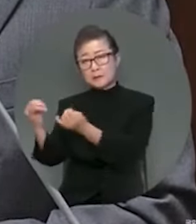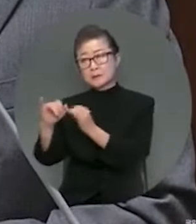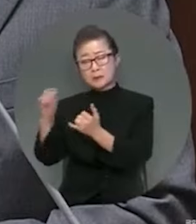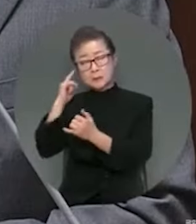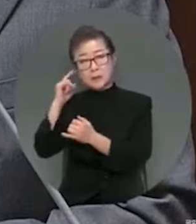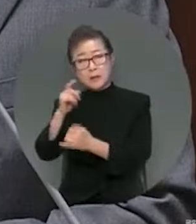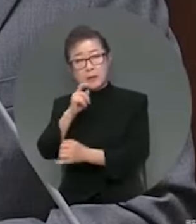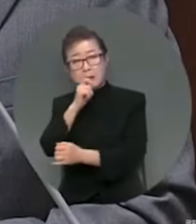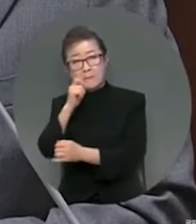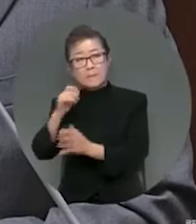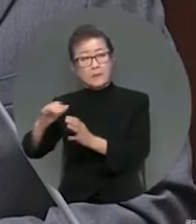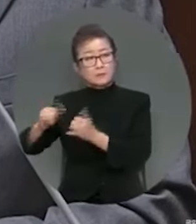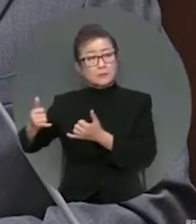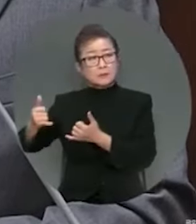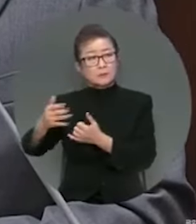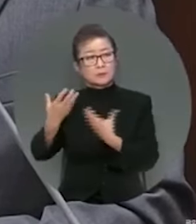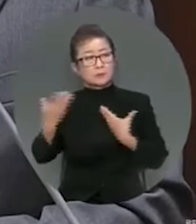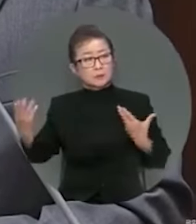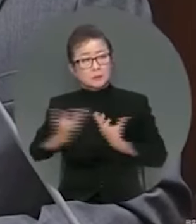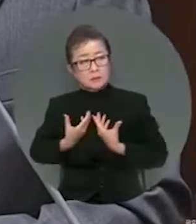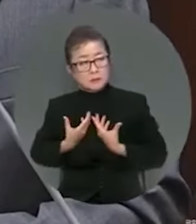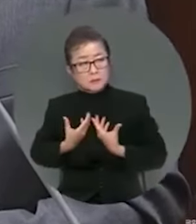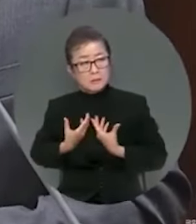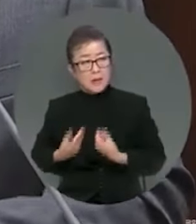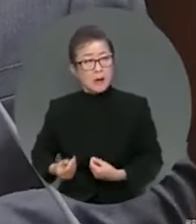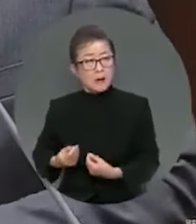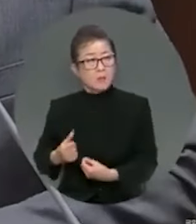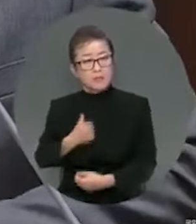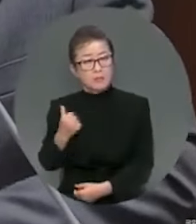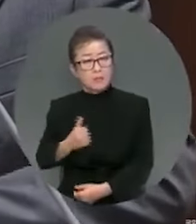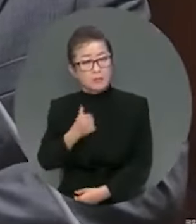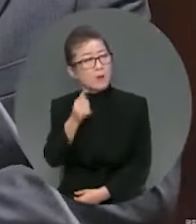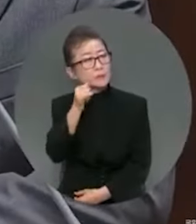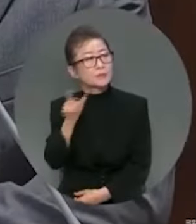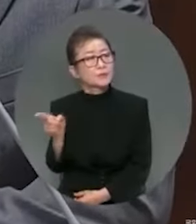분노와 그리고 실망을 할 겁니다.